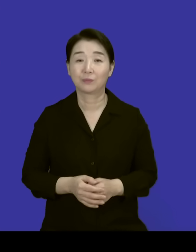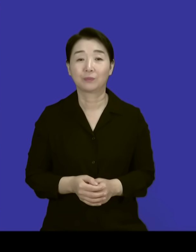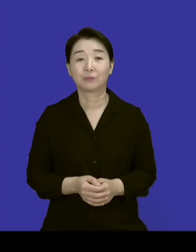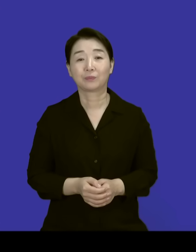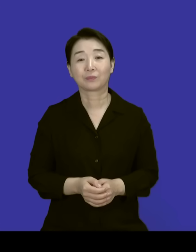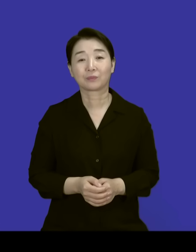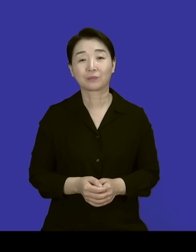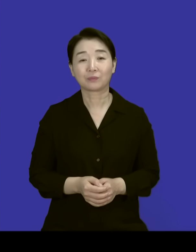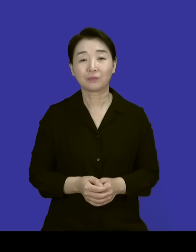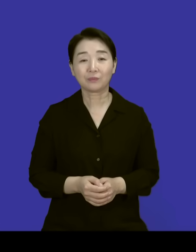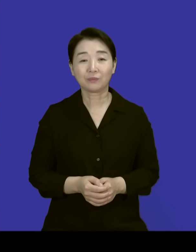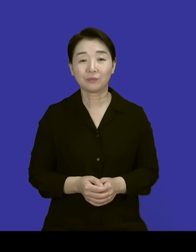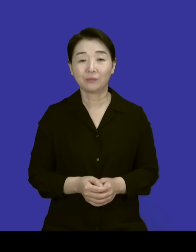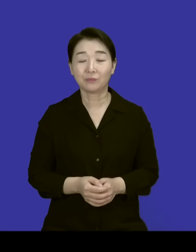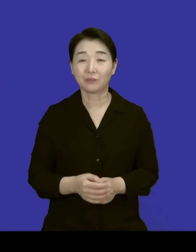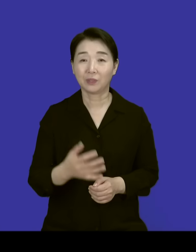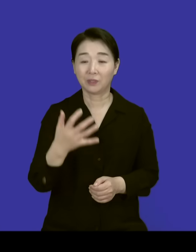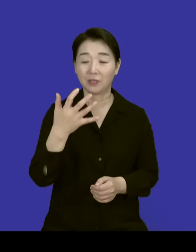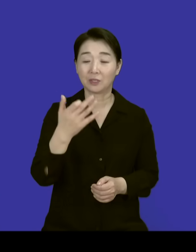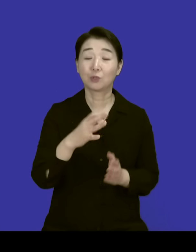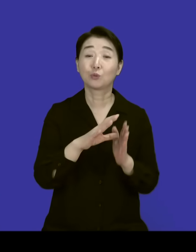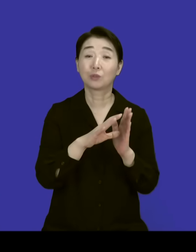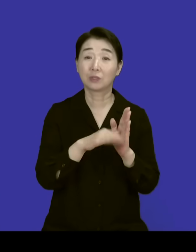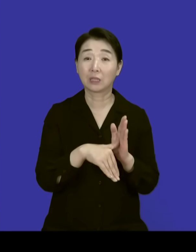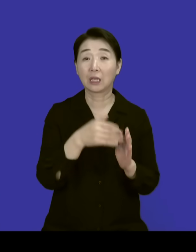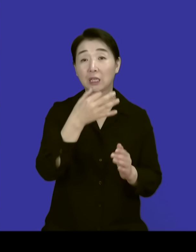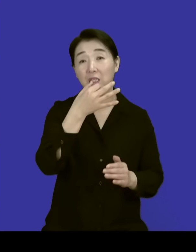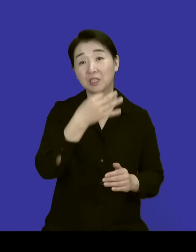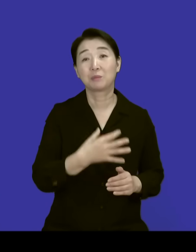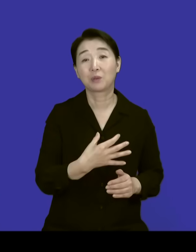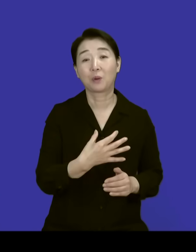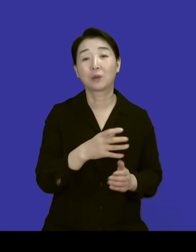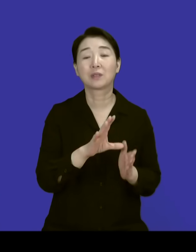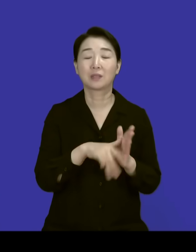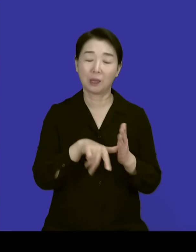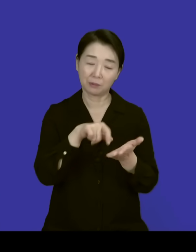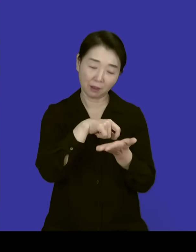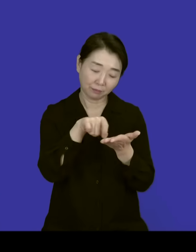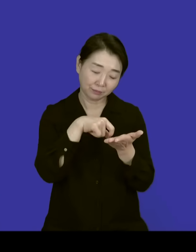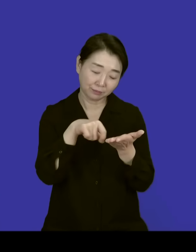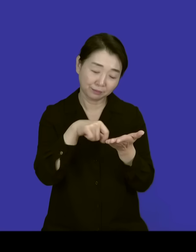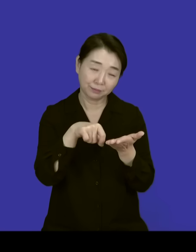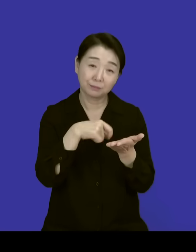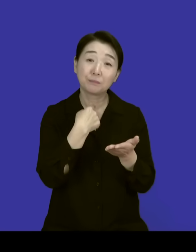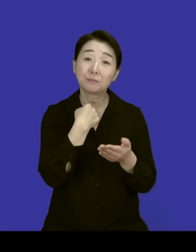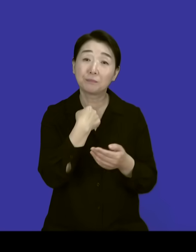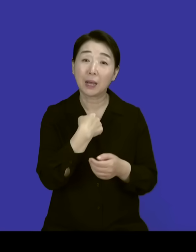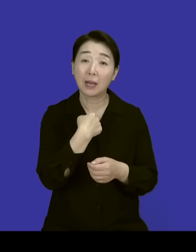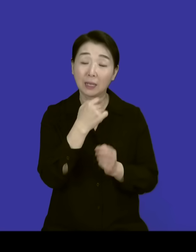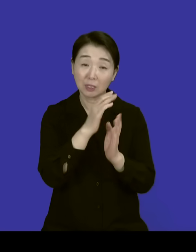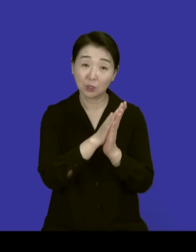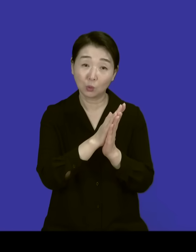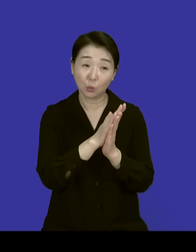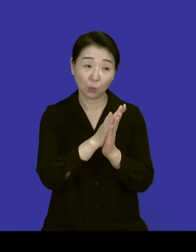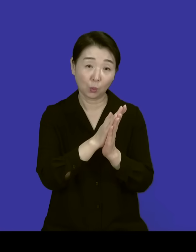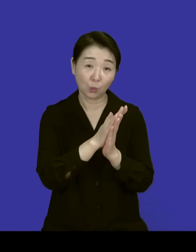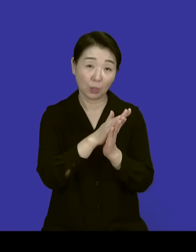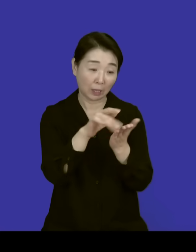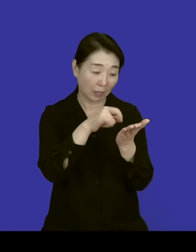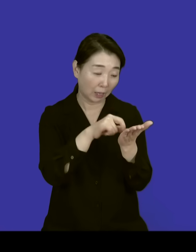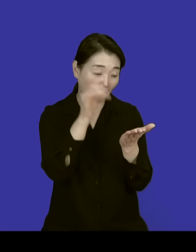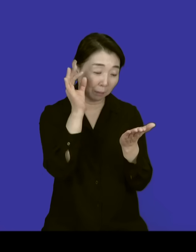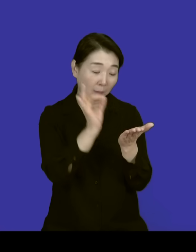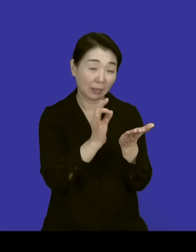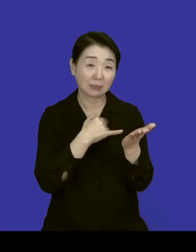참 간사하게도 19년 때 힘들고 완전 막 미칠 때부터 썼던 것 같아요. 18년에 19년 넘어갈 때. 그때 기도 노트 보면 지금 보면 네.